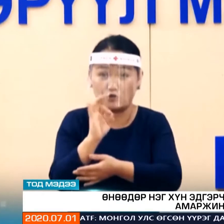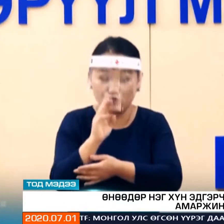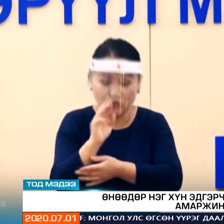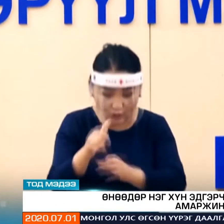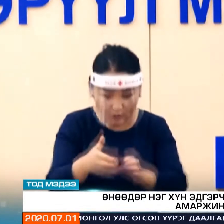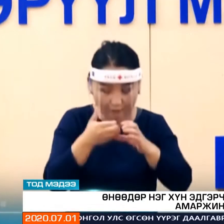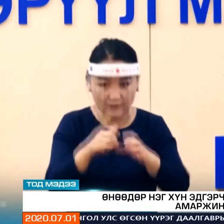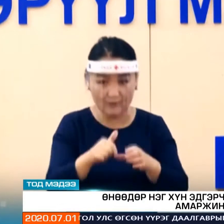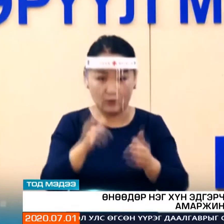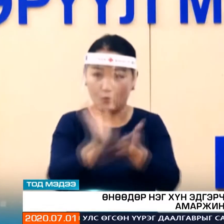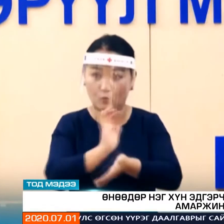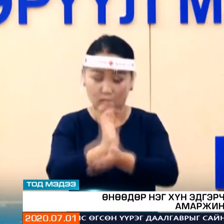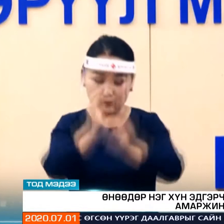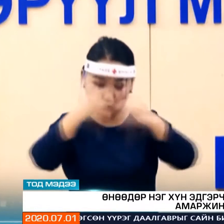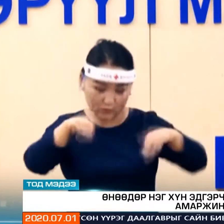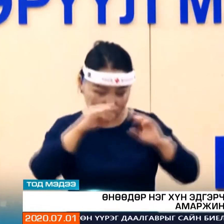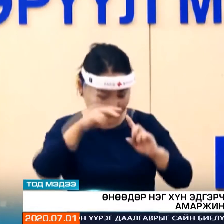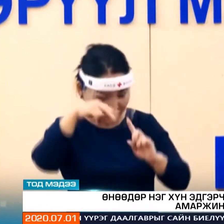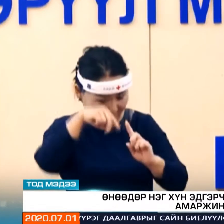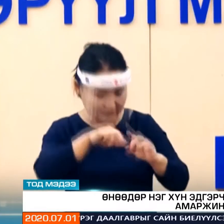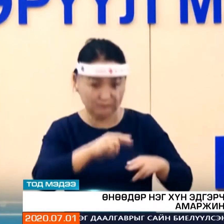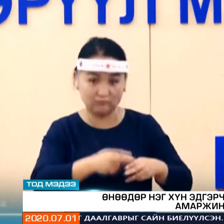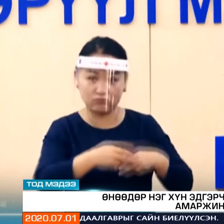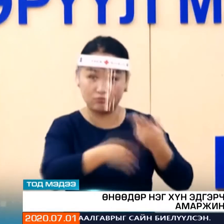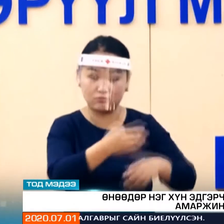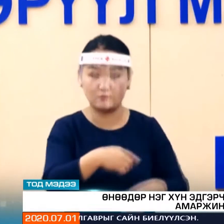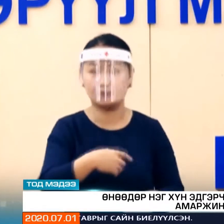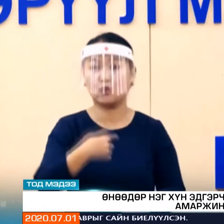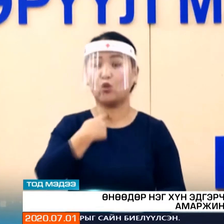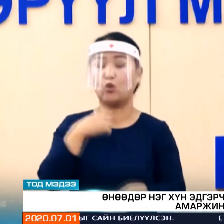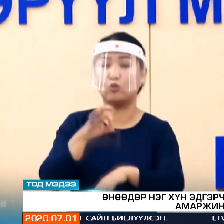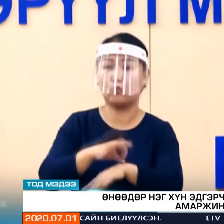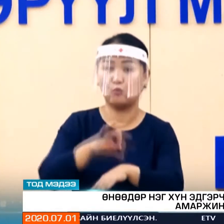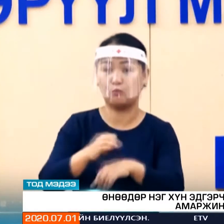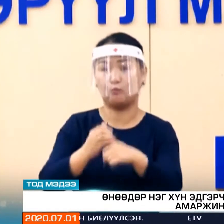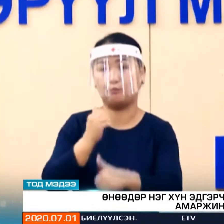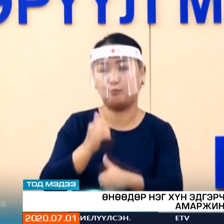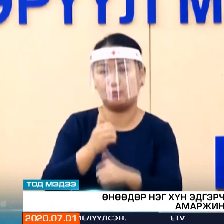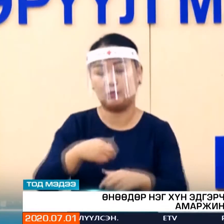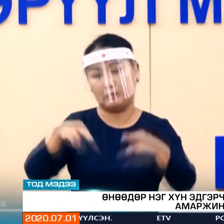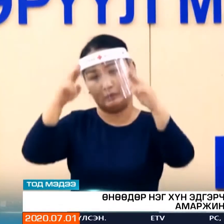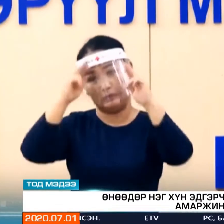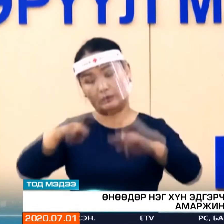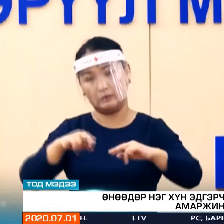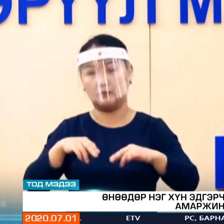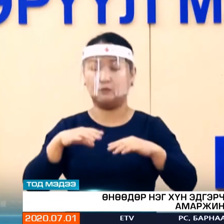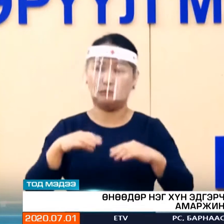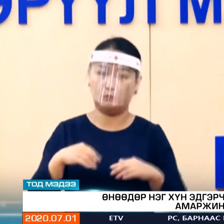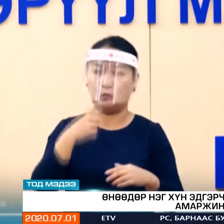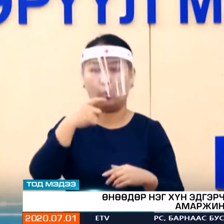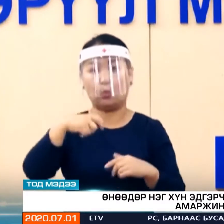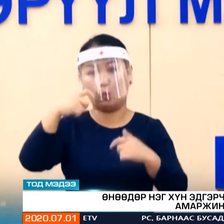тусаарлаж емчилжиугаа. Холтэй хэлэә удүйхэ сөму лгайх охмар сөном нөөнө primовт мүйдэгны bh York.